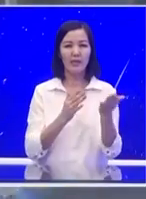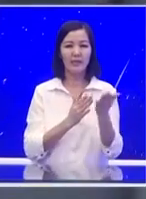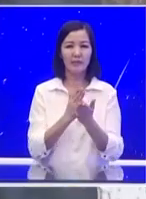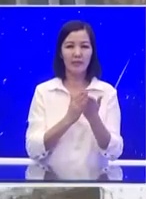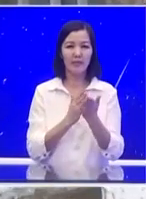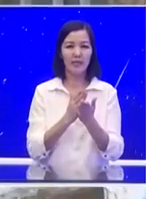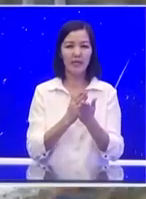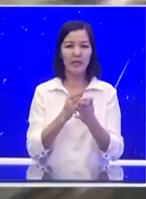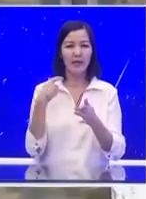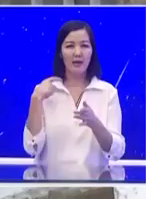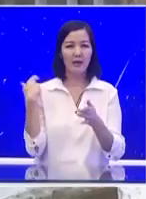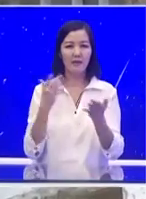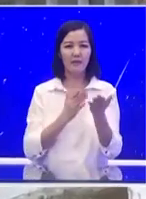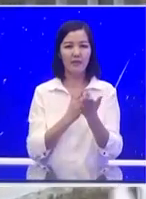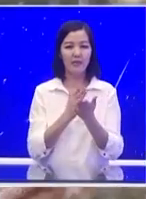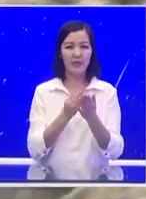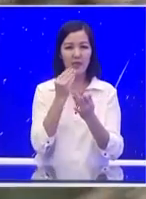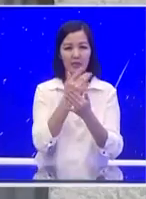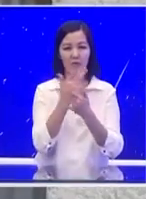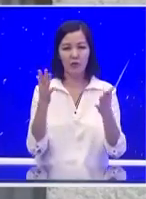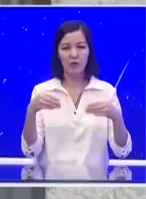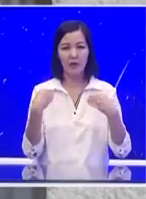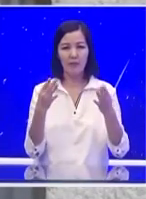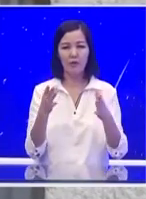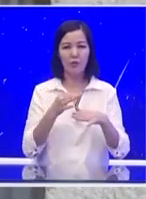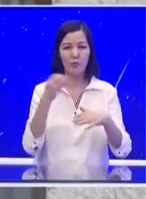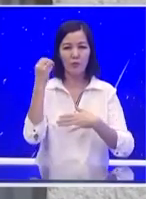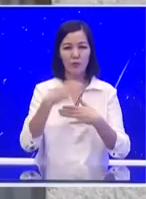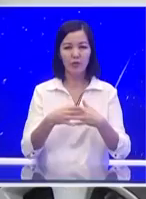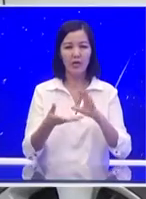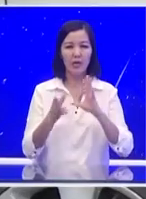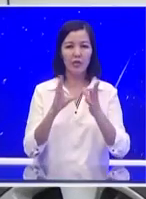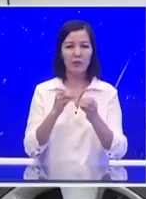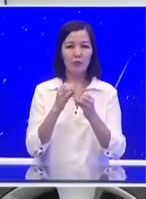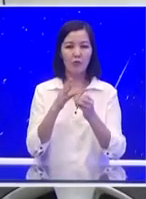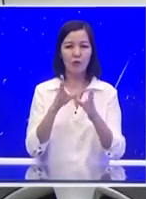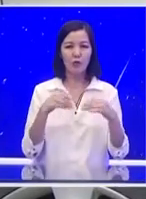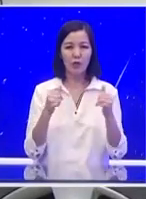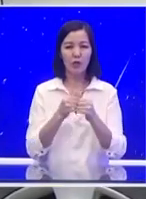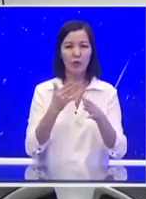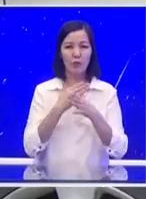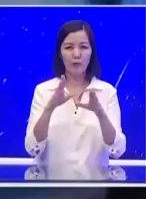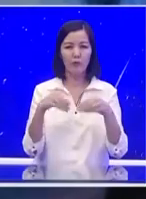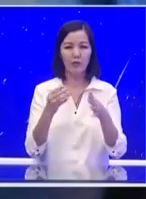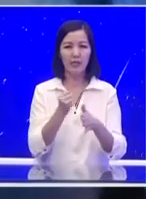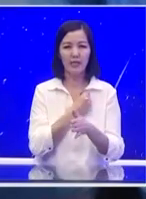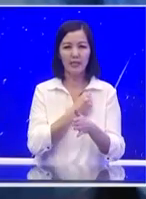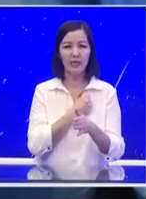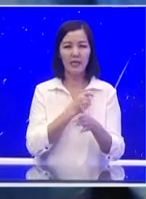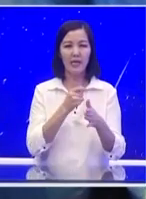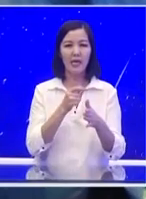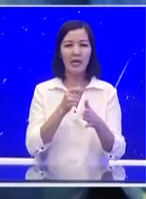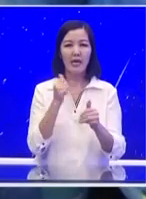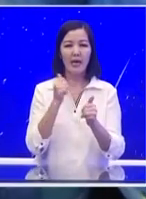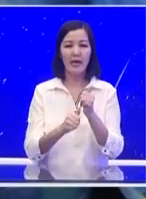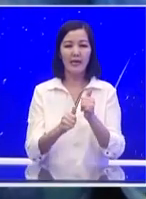ардагер сарбаз офицерлеріне азық-түлік апарды. Облыс орталығындағы жалпы саны 13 жанұяға көмек көрсетті.